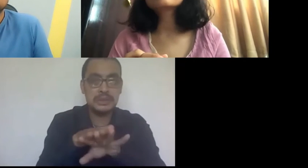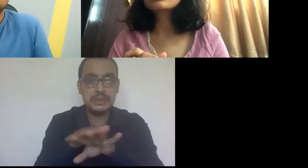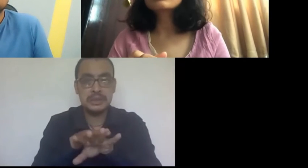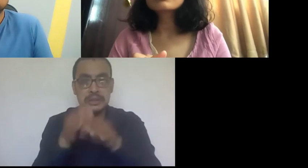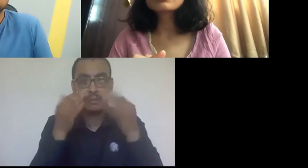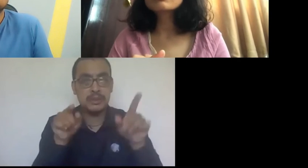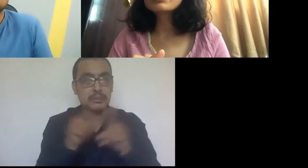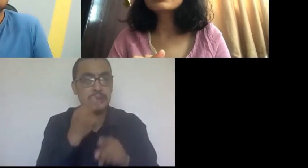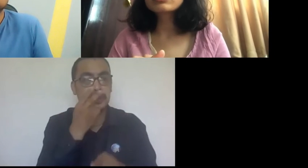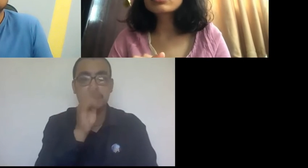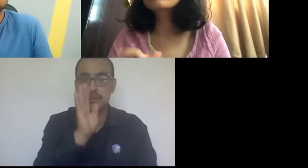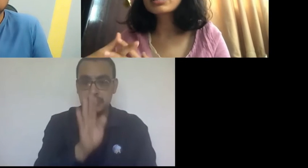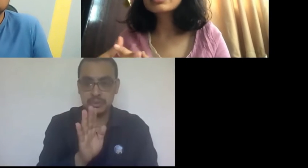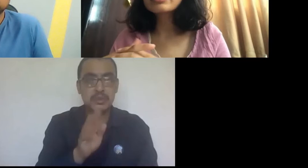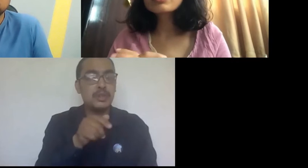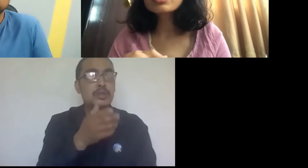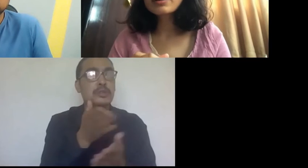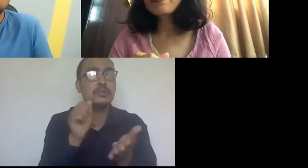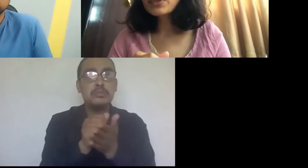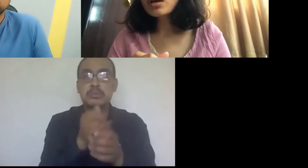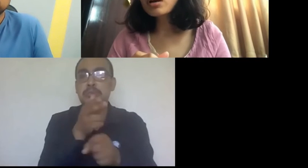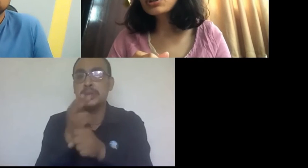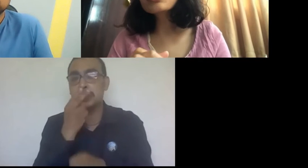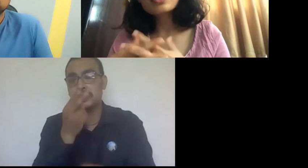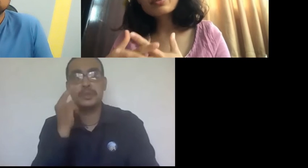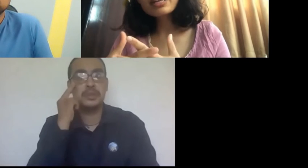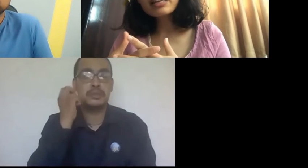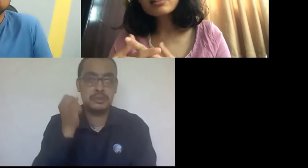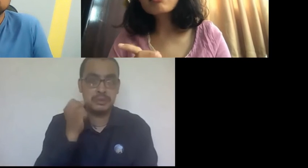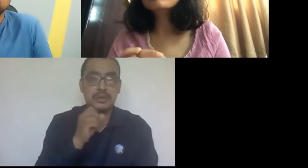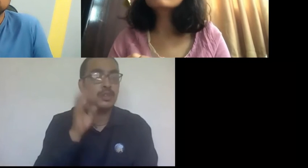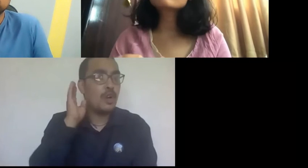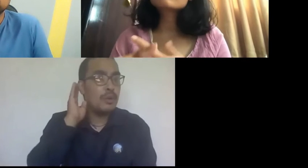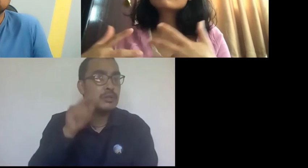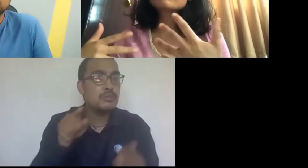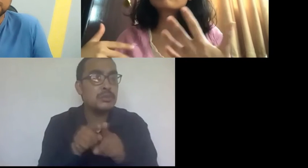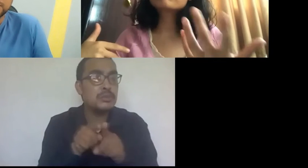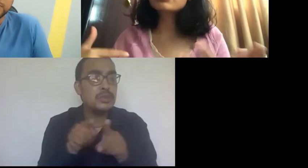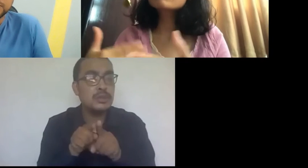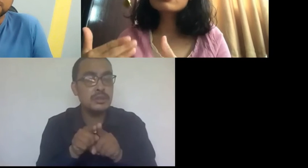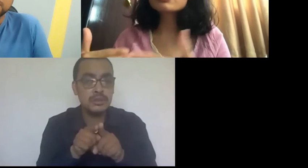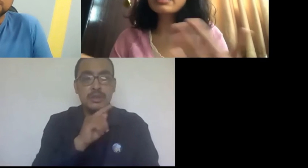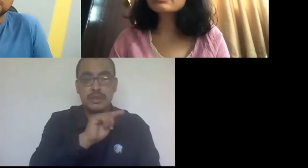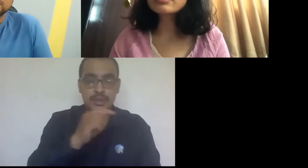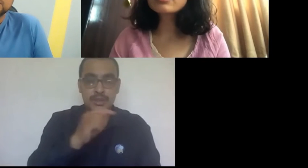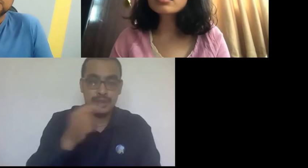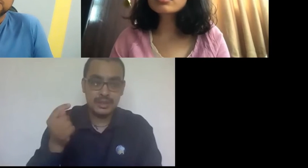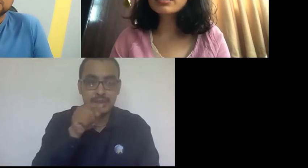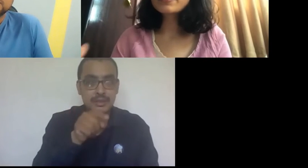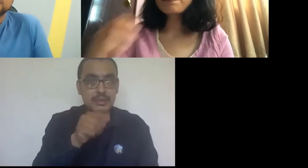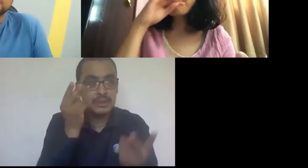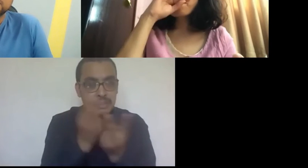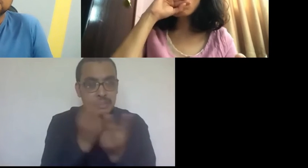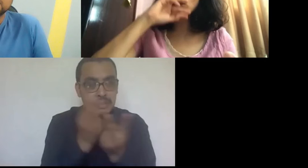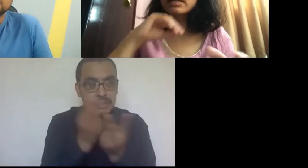पनि देखिरहेको हुन्छ यो मिडिया थ्रु मिडिया होइन. अब जस्तै न्युजहरू पनि आइदिन्छ, कतिले त त्यही त्यस्तै खालि लेखिदिन्छ नि